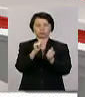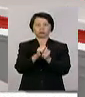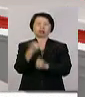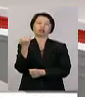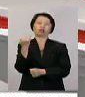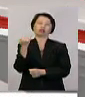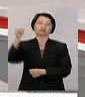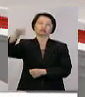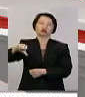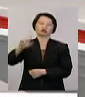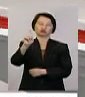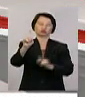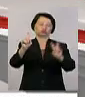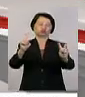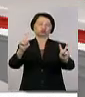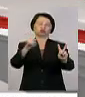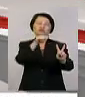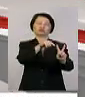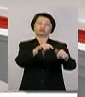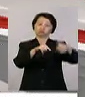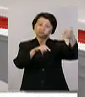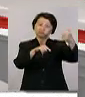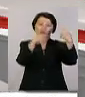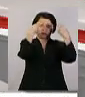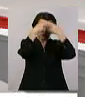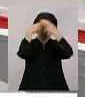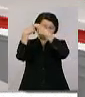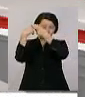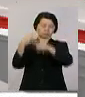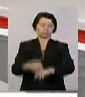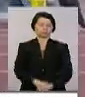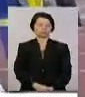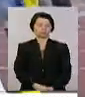kiri apabila tewas 1-2 kepada Arab Saudi.